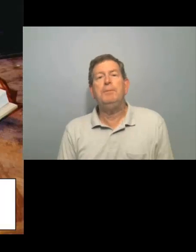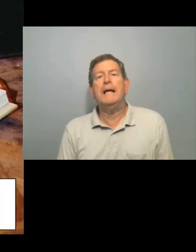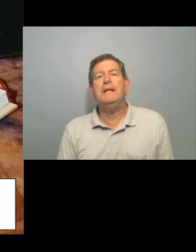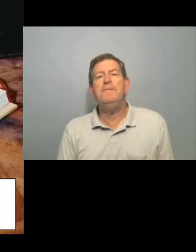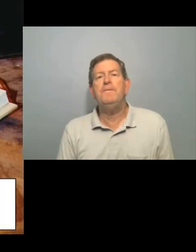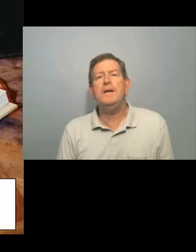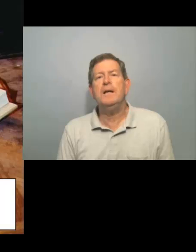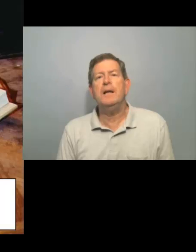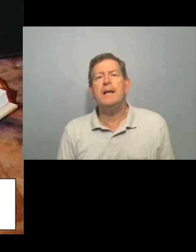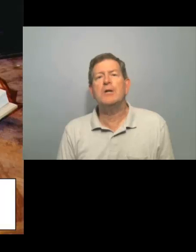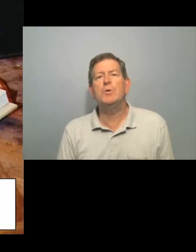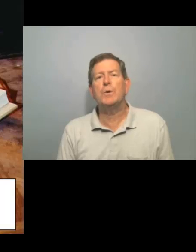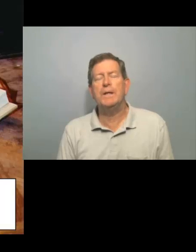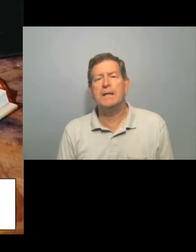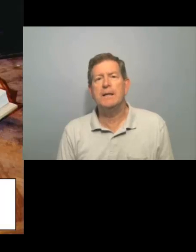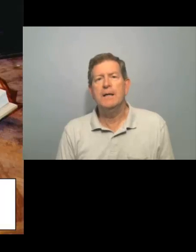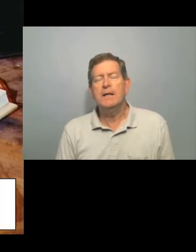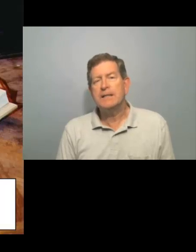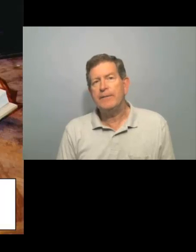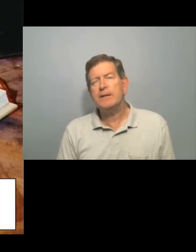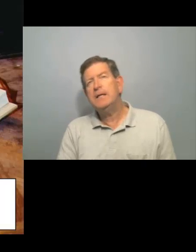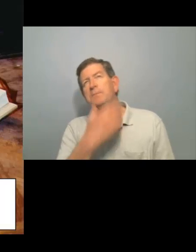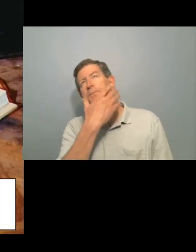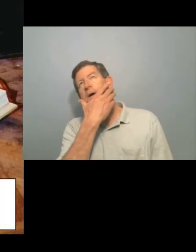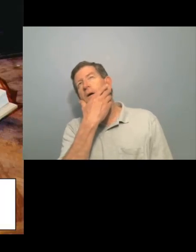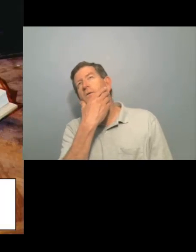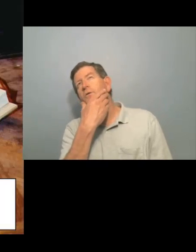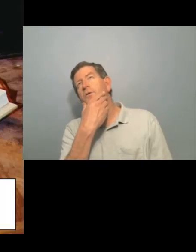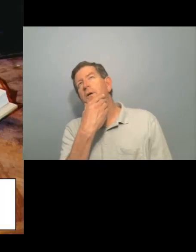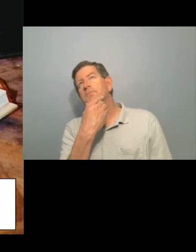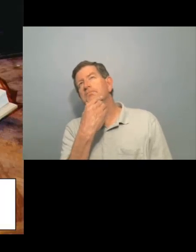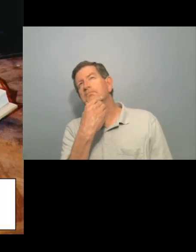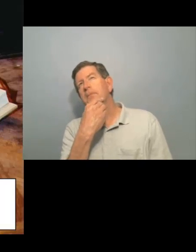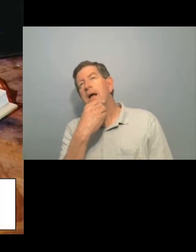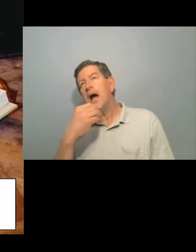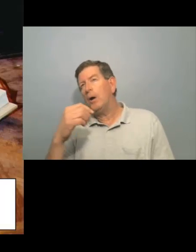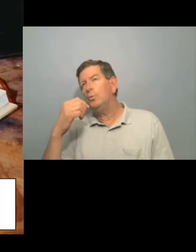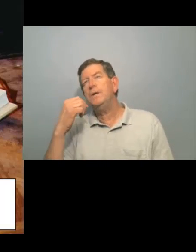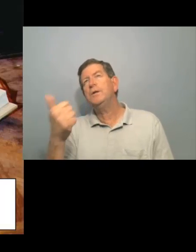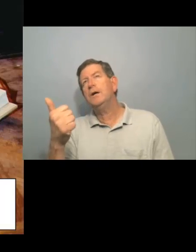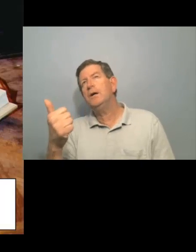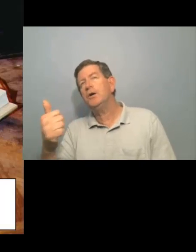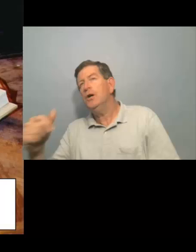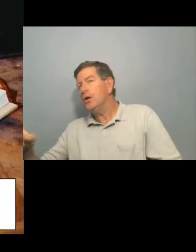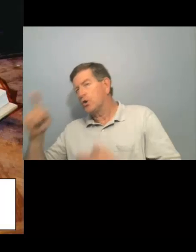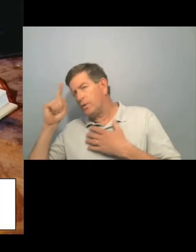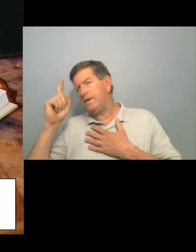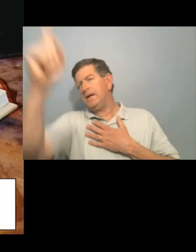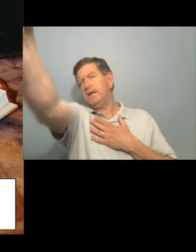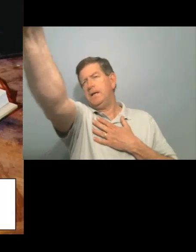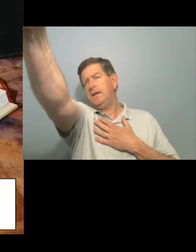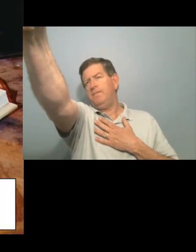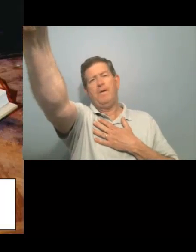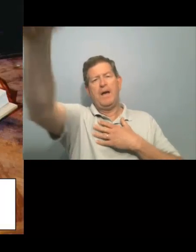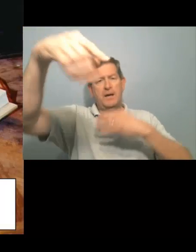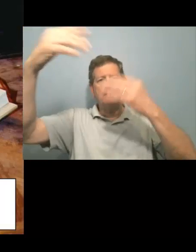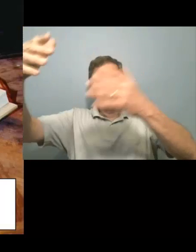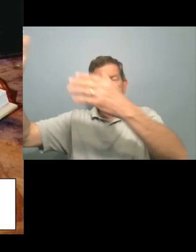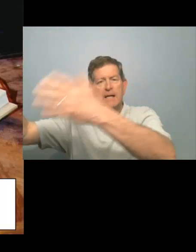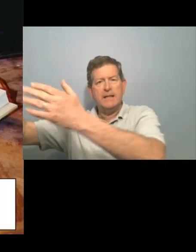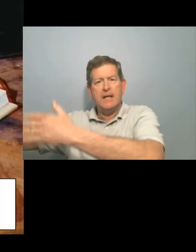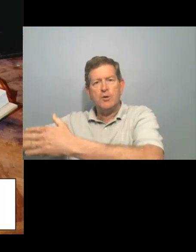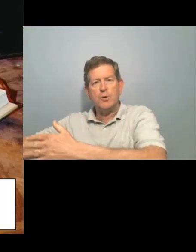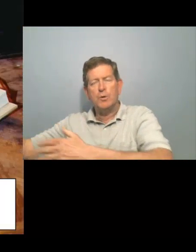Ouais, il planifie la journée. Ça veut dire qu'il pense, à 8 heures, je vais